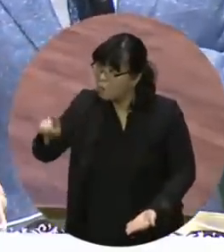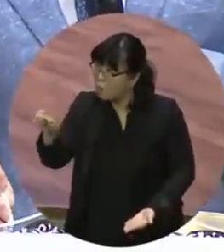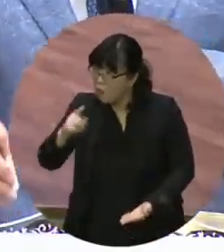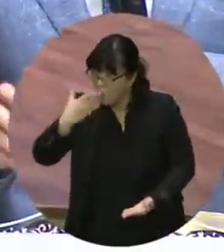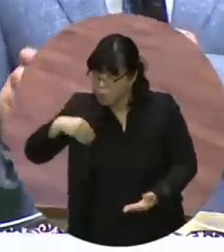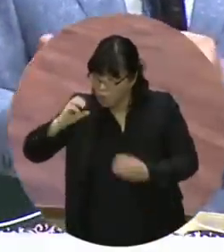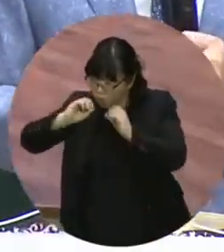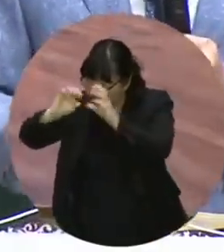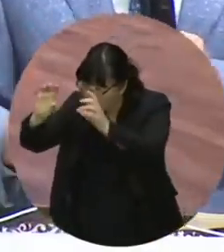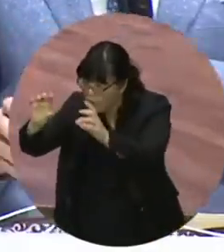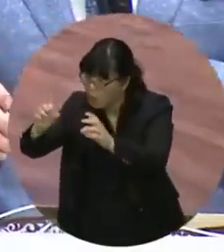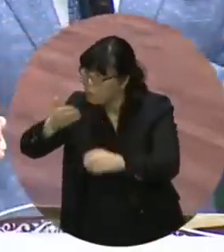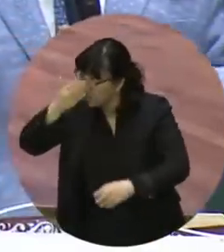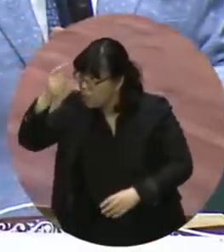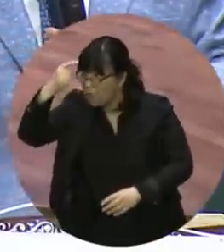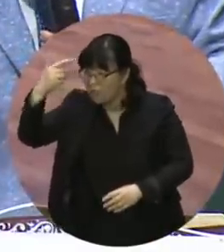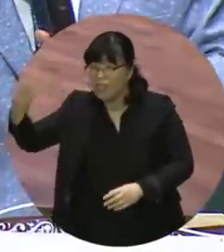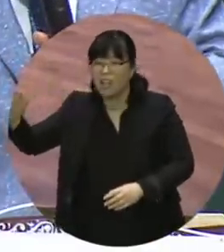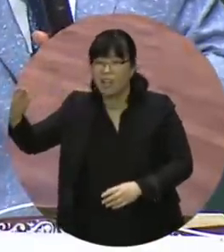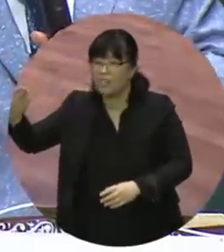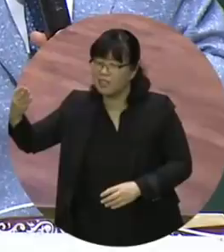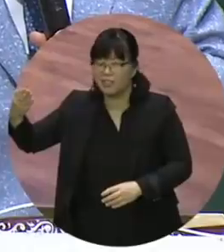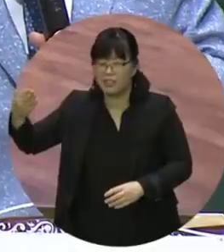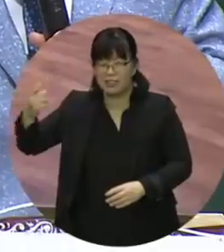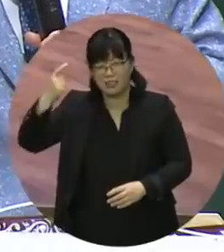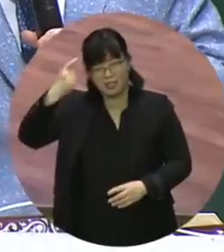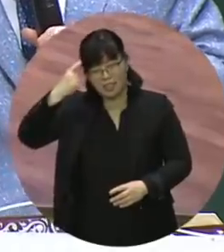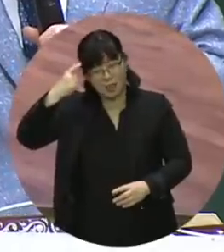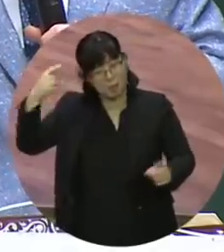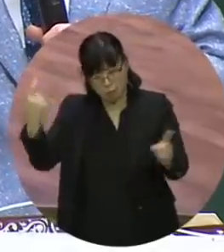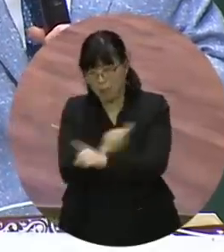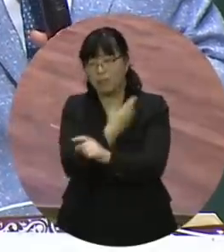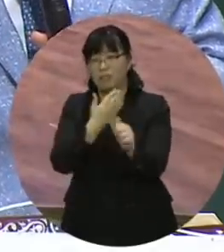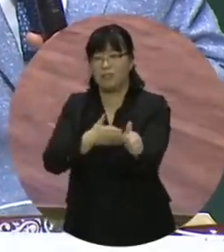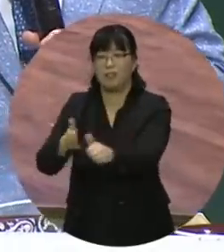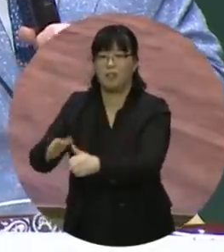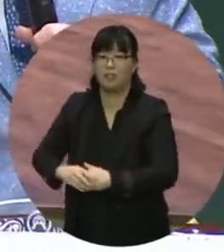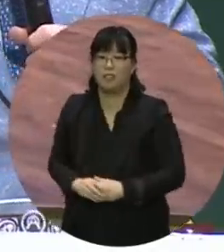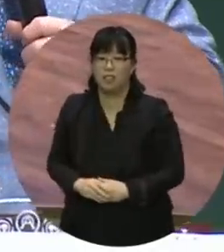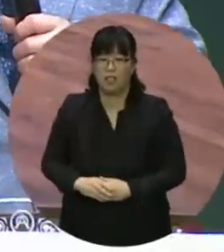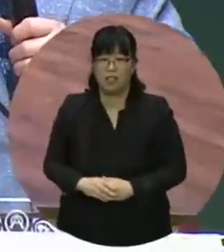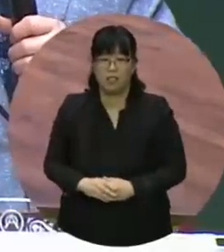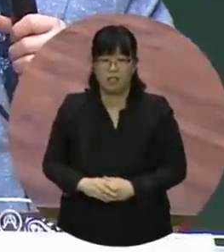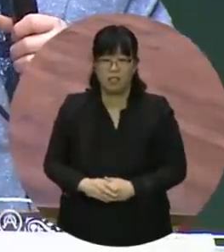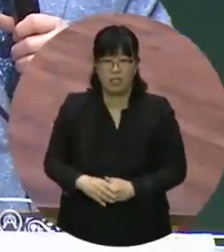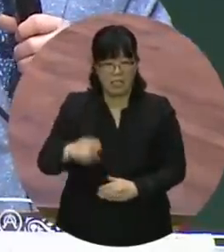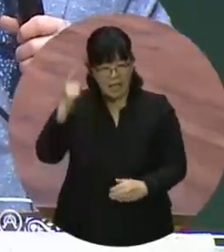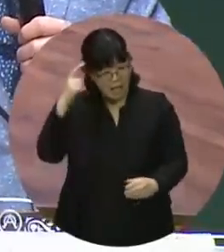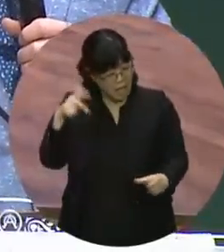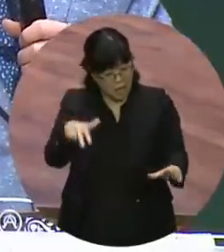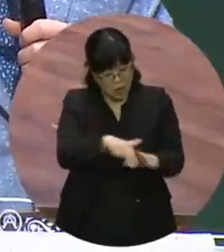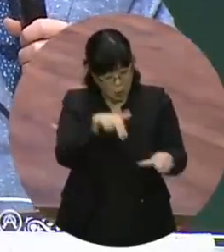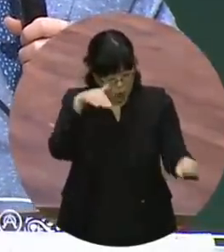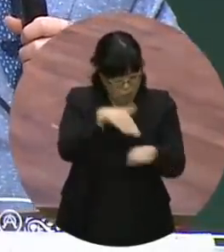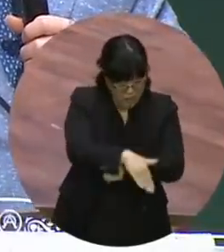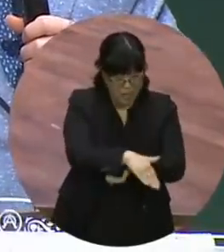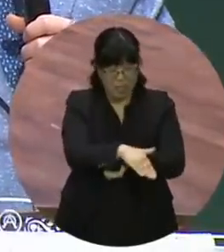자 그렇게 살아왔습니다. 그게 종교입니다. 종교. 여러분 언제 하나님 소원을 가지고 고민해